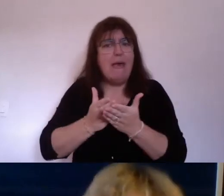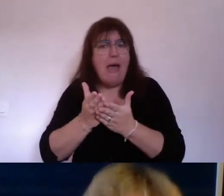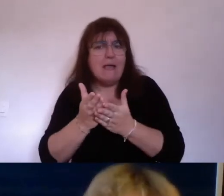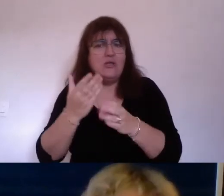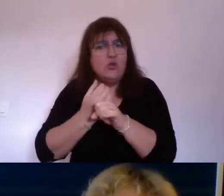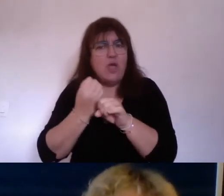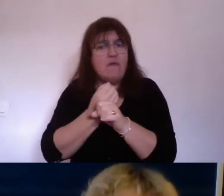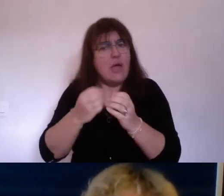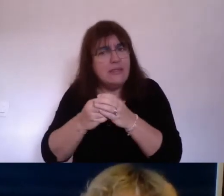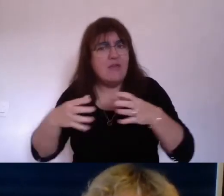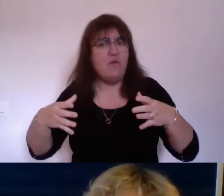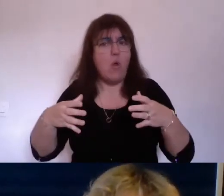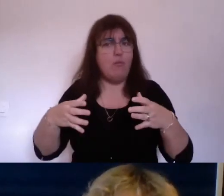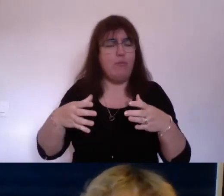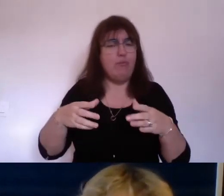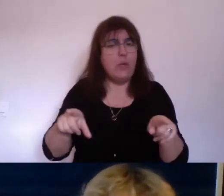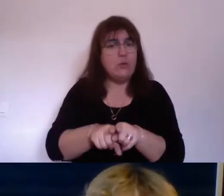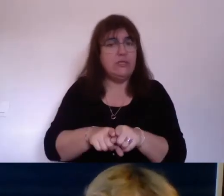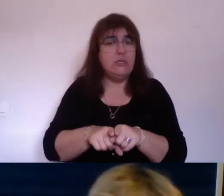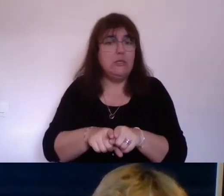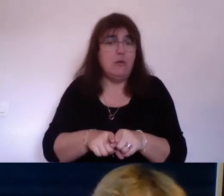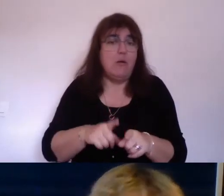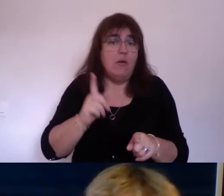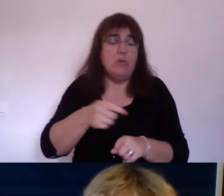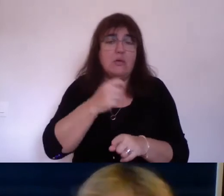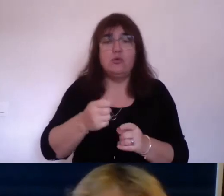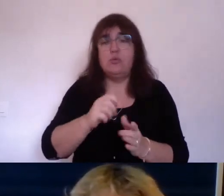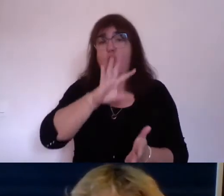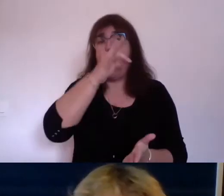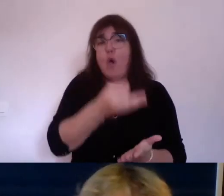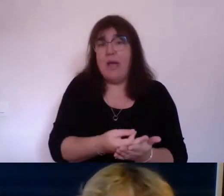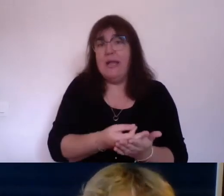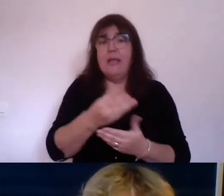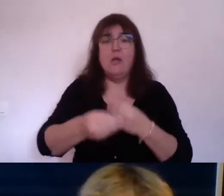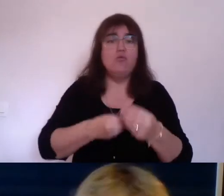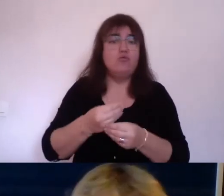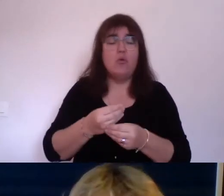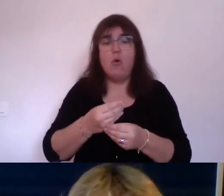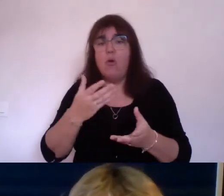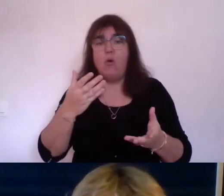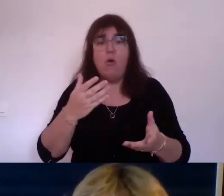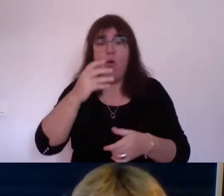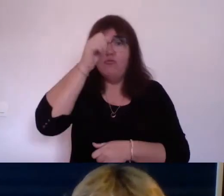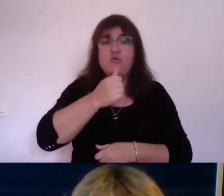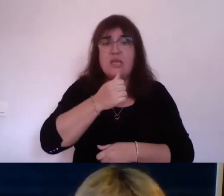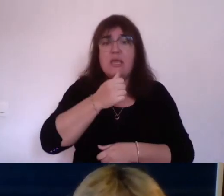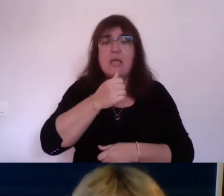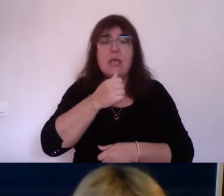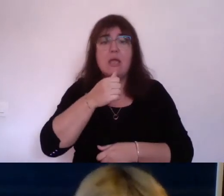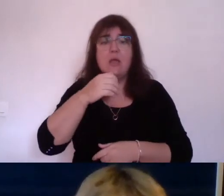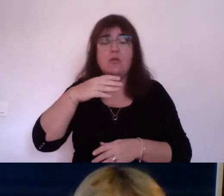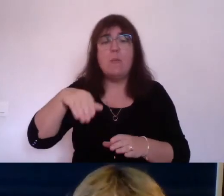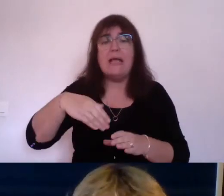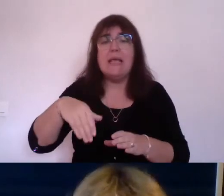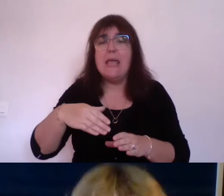TV. Et donc, écoutez, le Grand Palais ou le Mucem ou le sont des musées